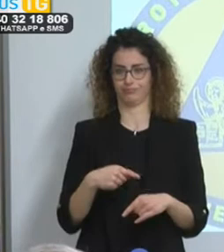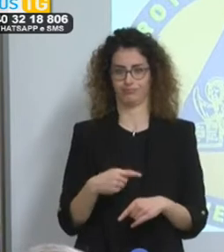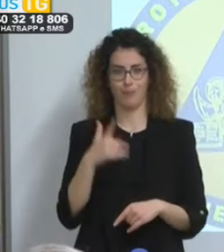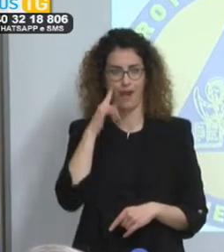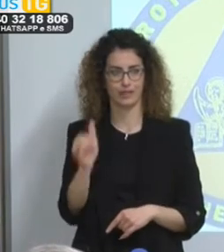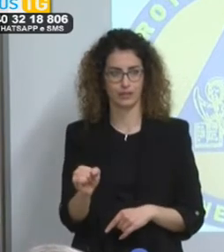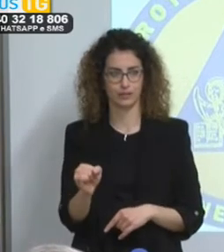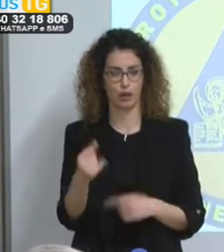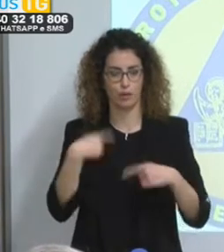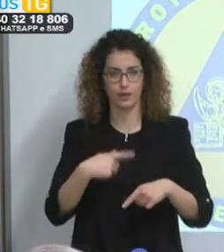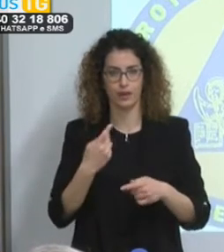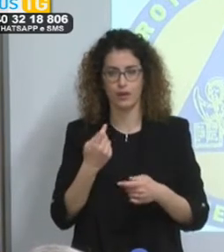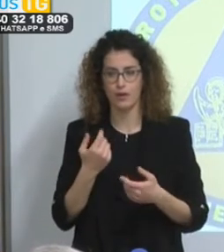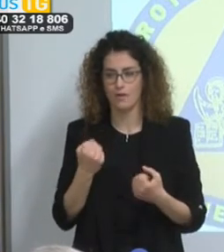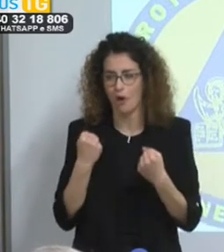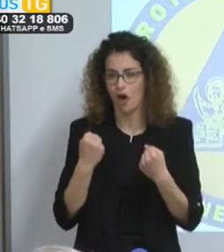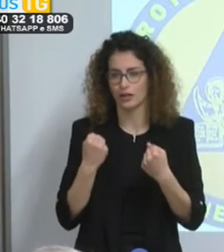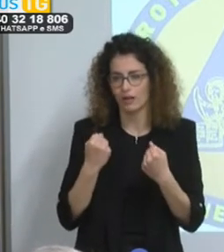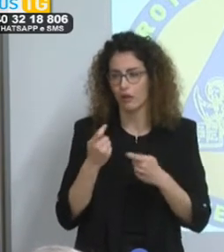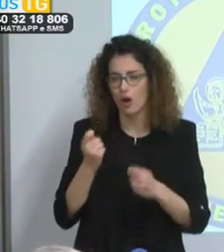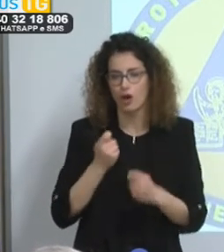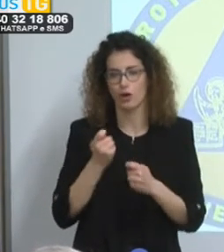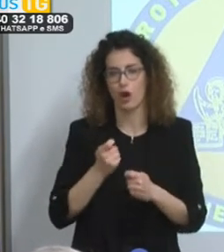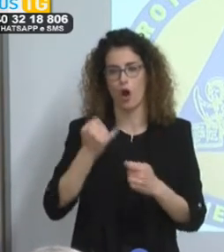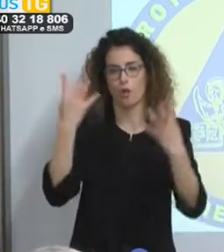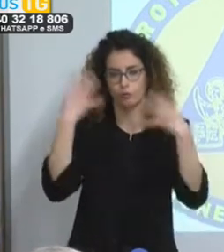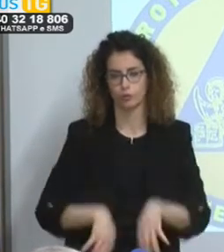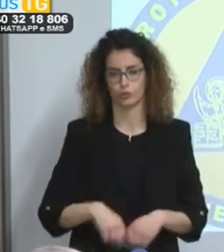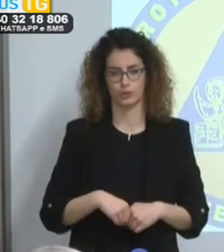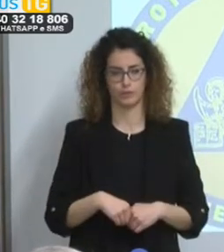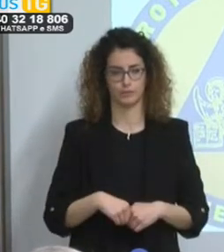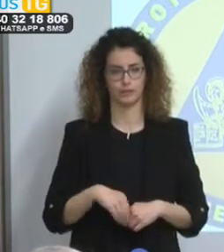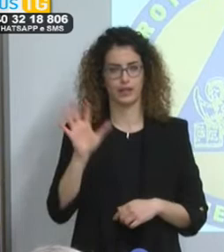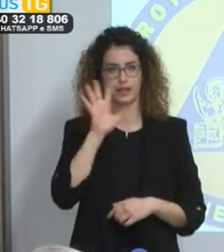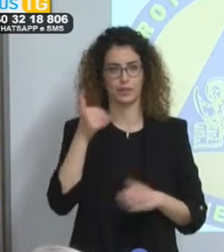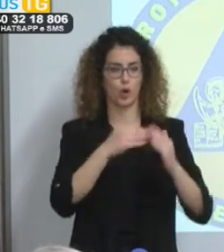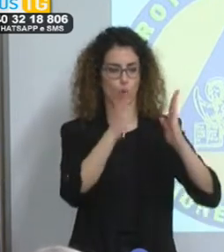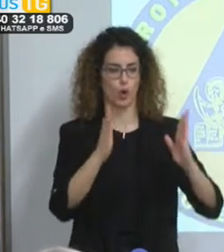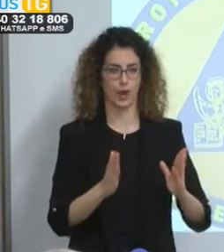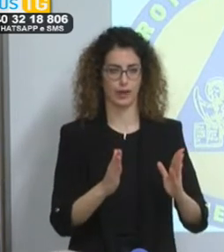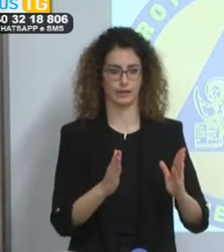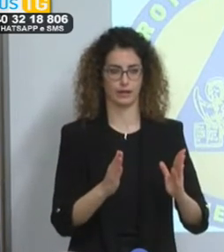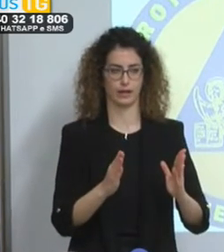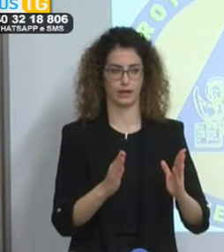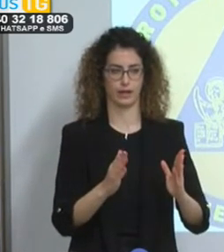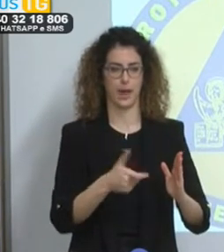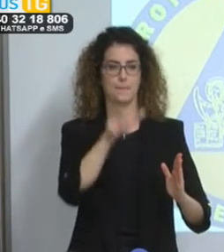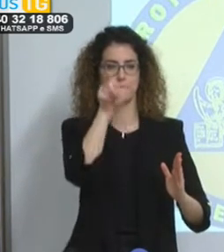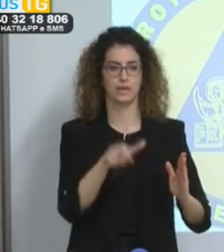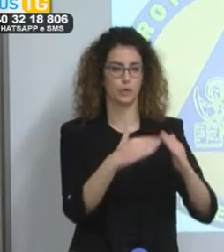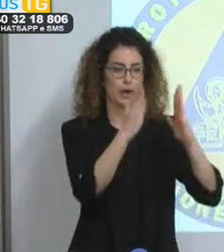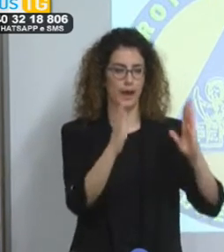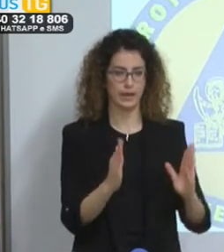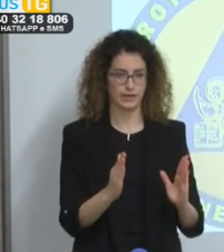io veramente tifo perché funzioni fino in fondo. Pensate, solo un domiciliare, un paziente